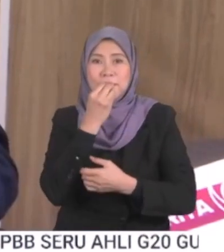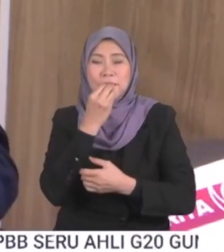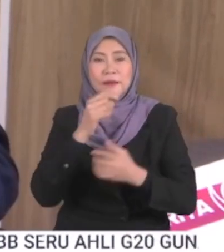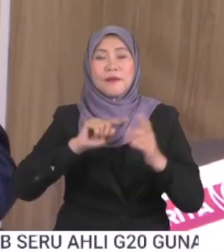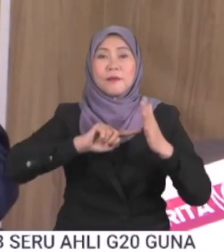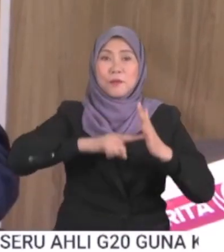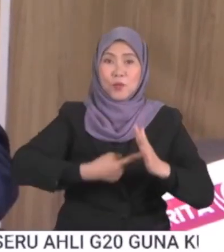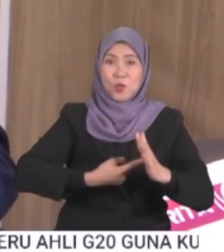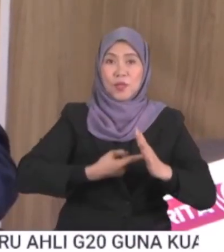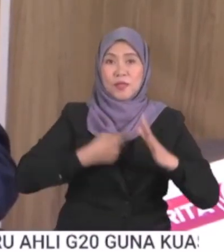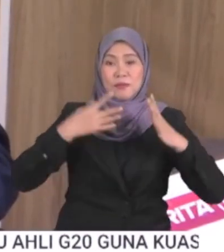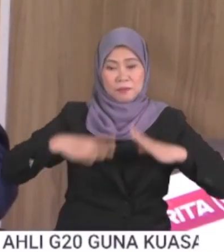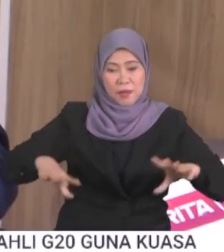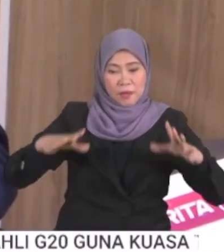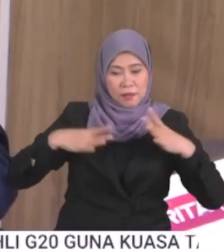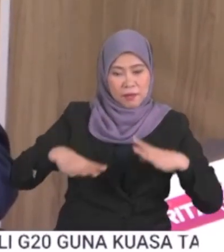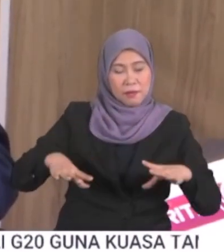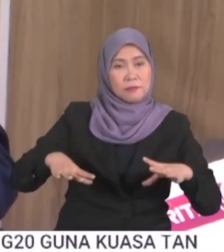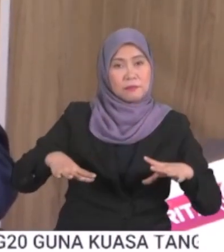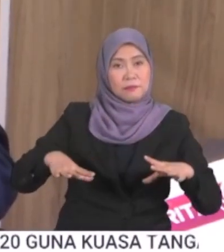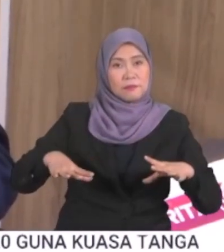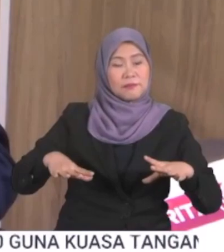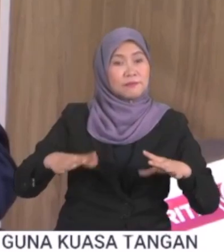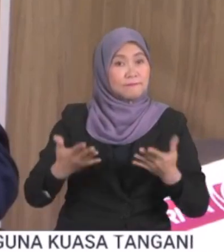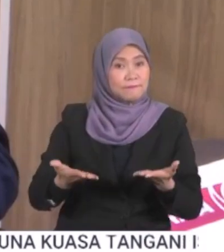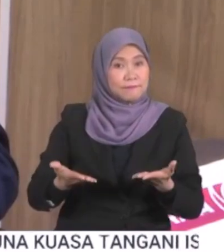Dari mulanya pakaian mereka pada hari itu